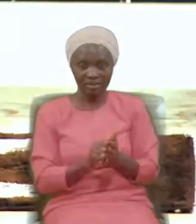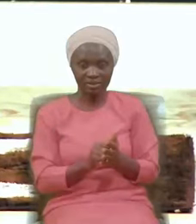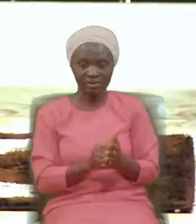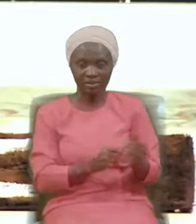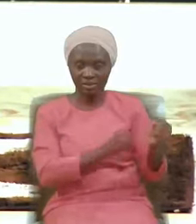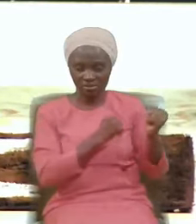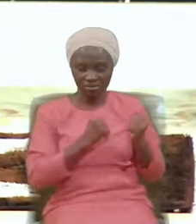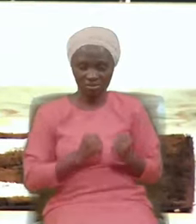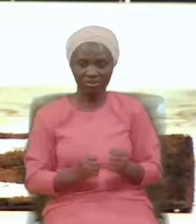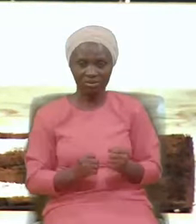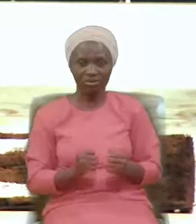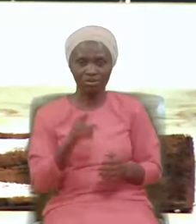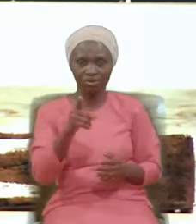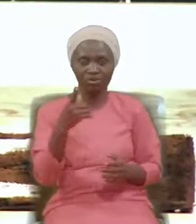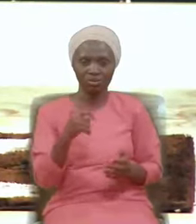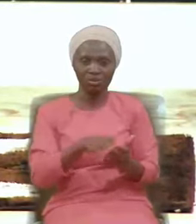Et le